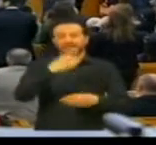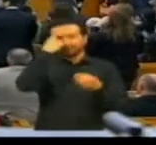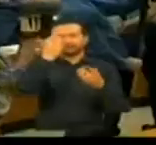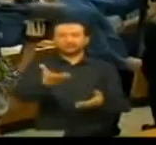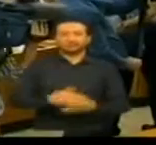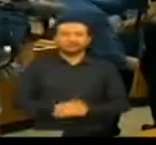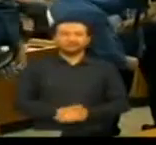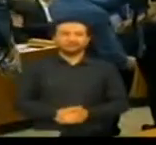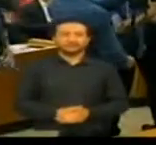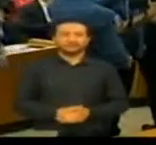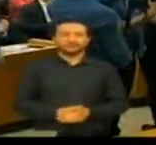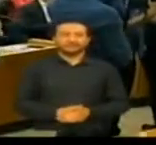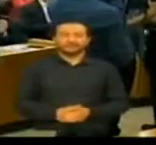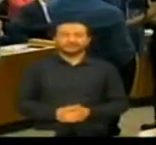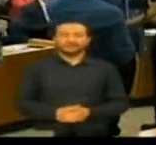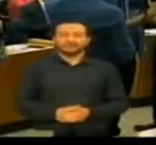gönderiyoruz.